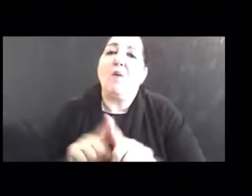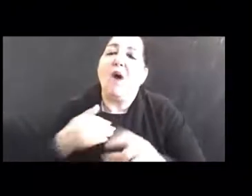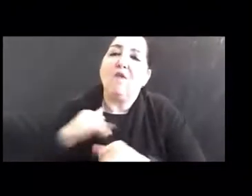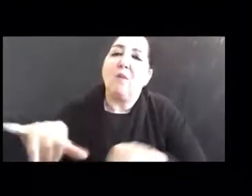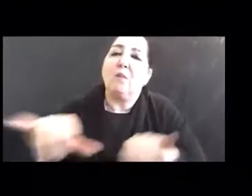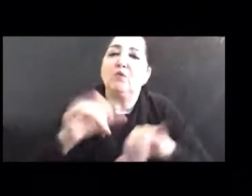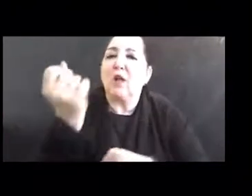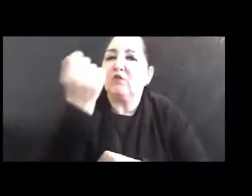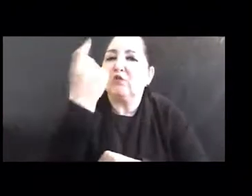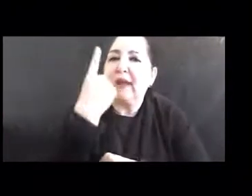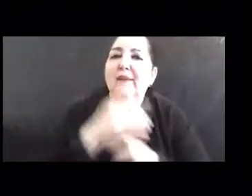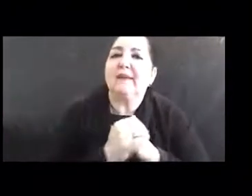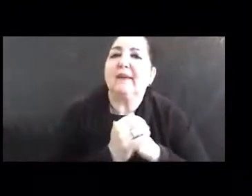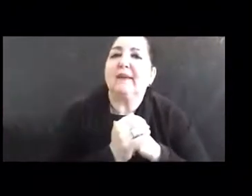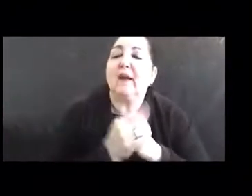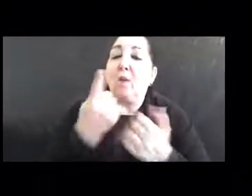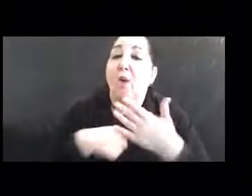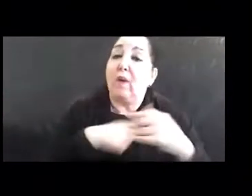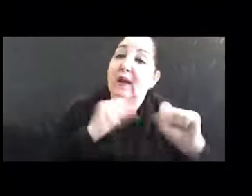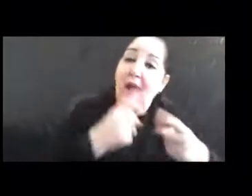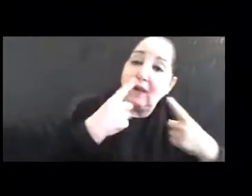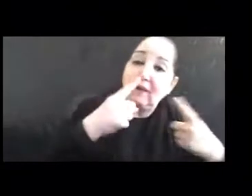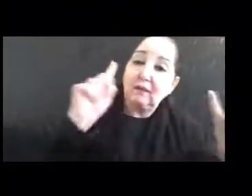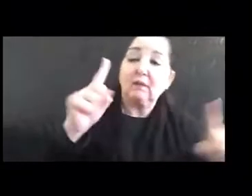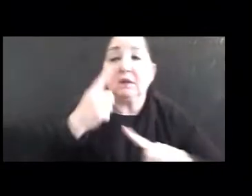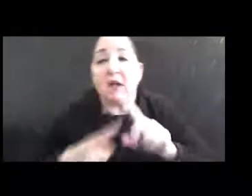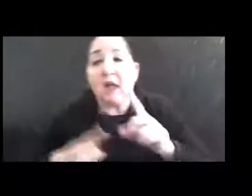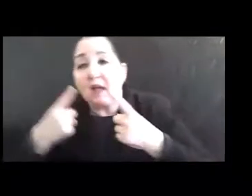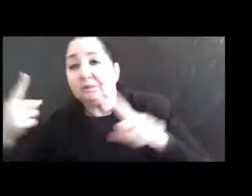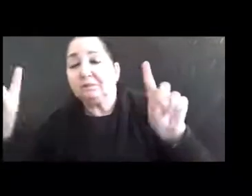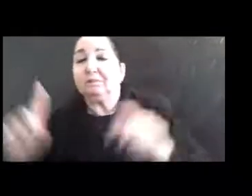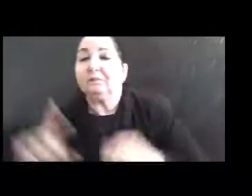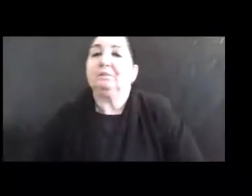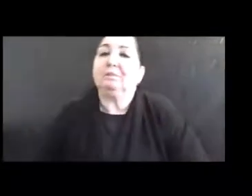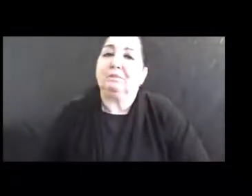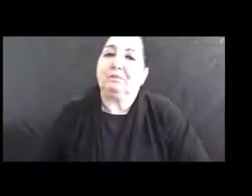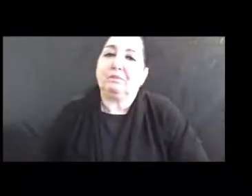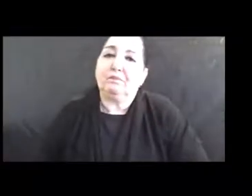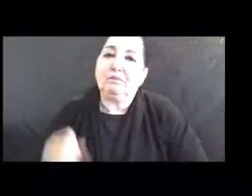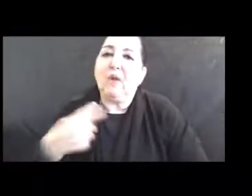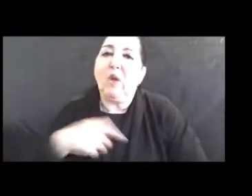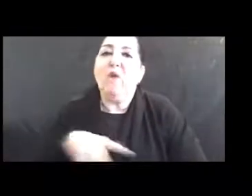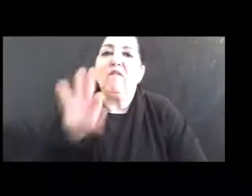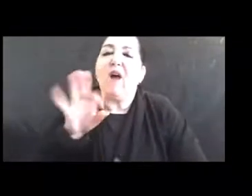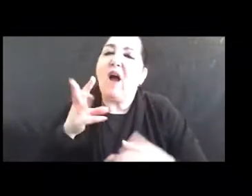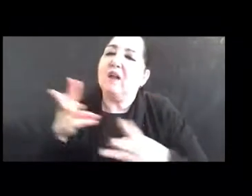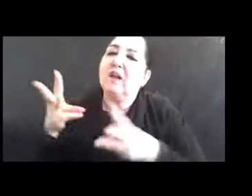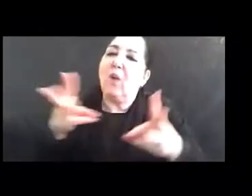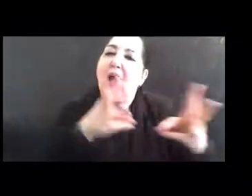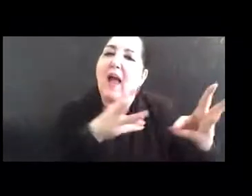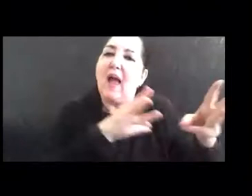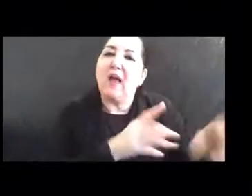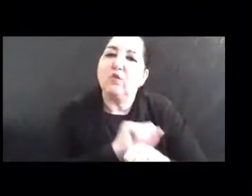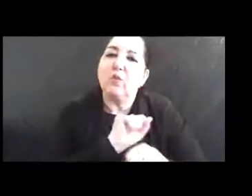dan juga membangun apa ya, pengertian satu sama lain tentang apa yang bisa lo lakukan, apa yang gak bisa gue lakukan, dan gimana kita cari middle ground